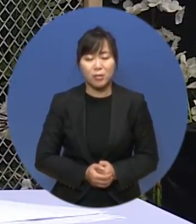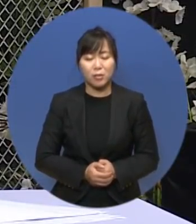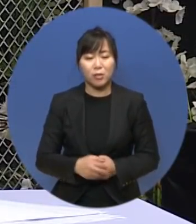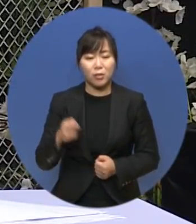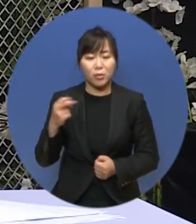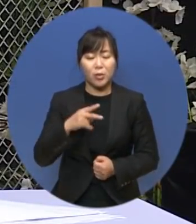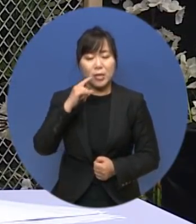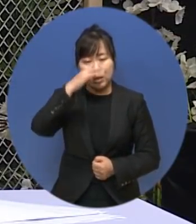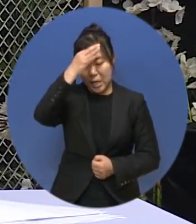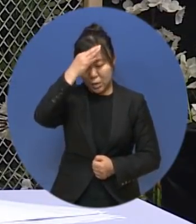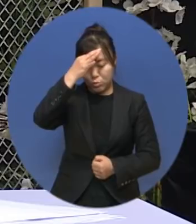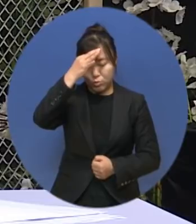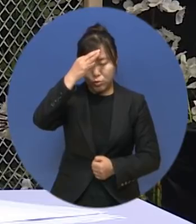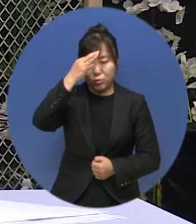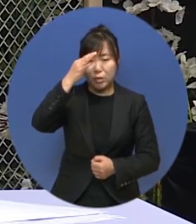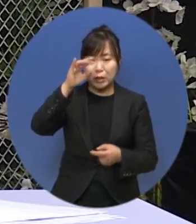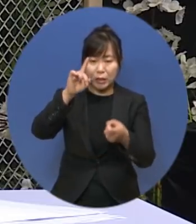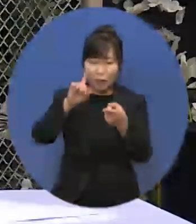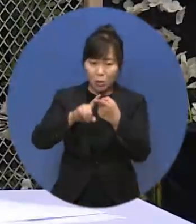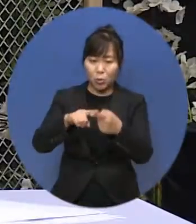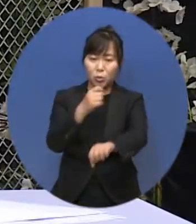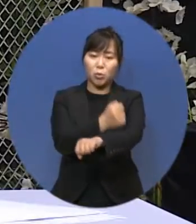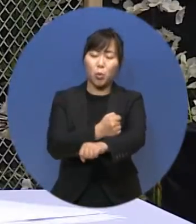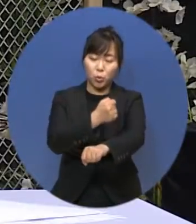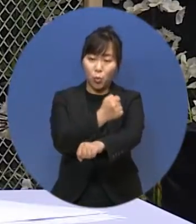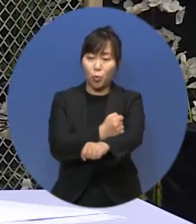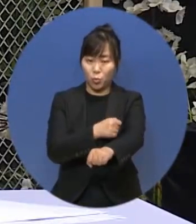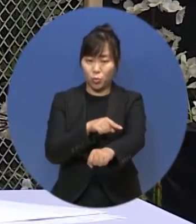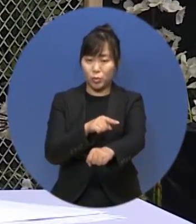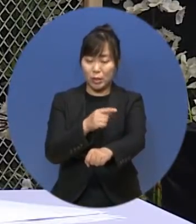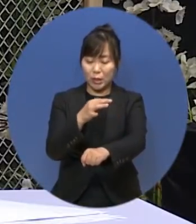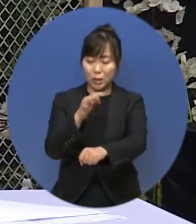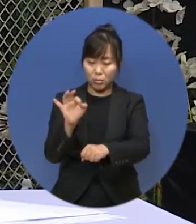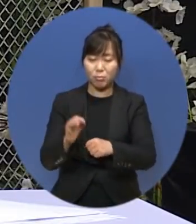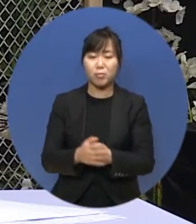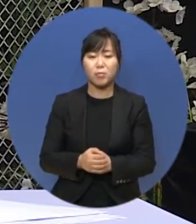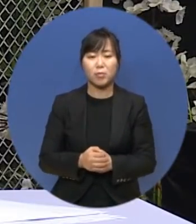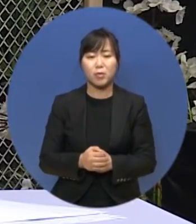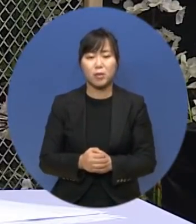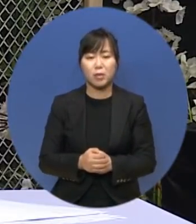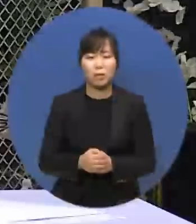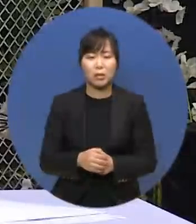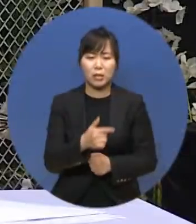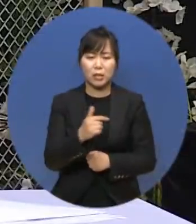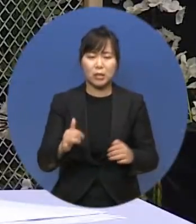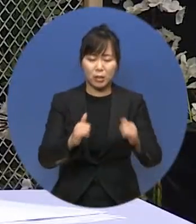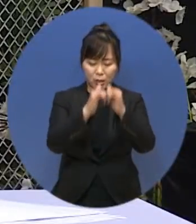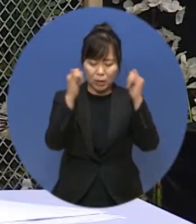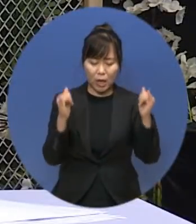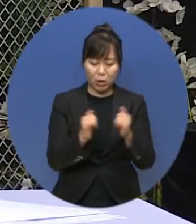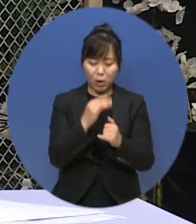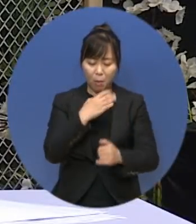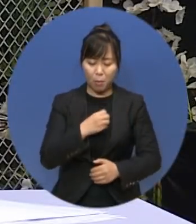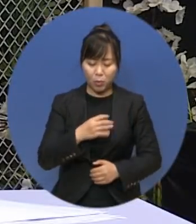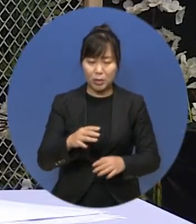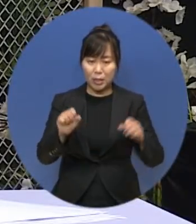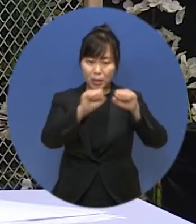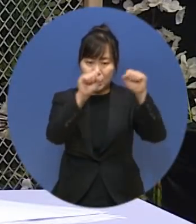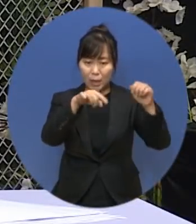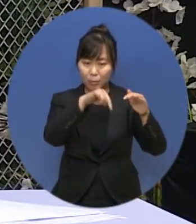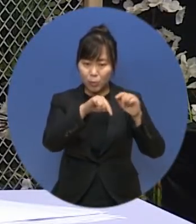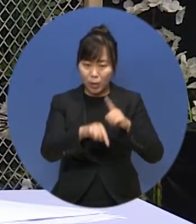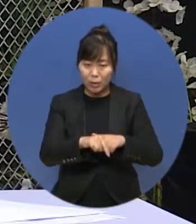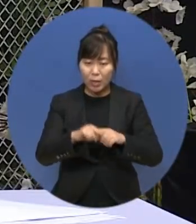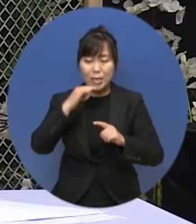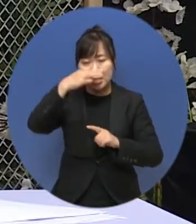그리고 예술 자체를 이렇게 노동으로 인정해서 그 큰 사회복지 시스템 속에서 그